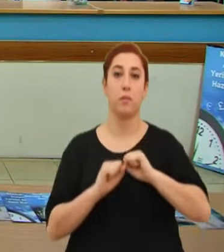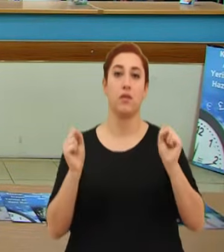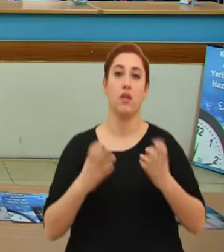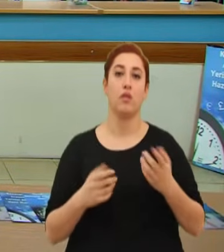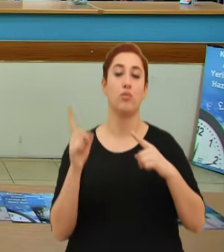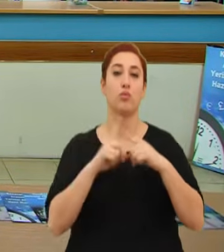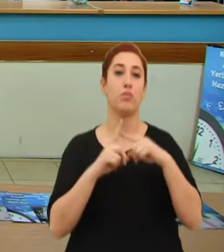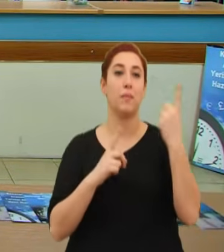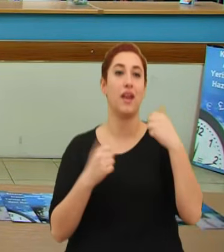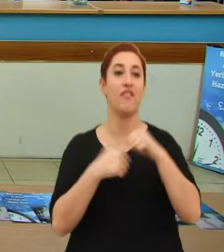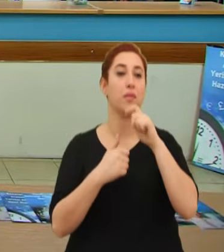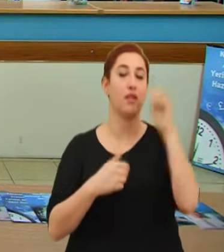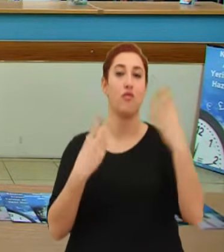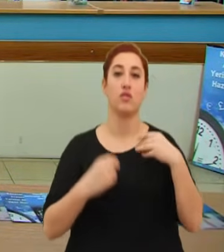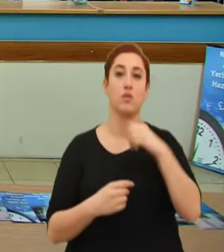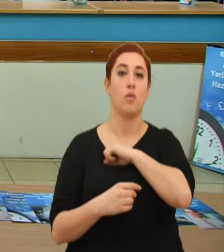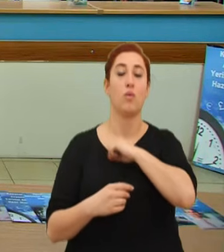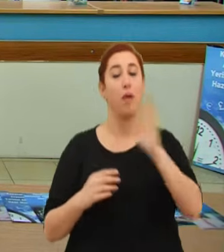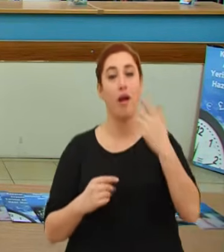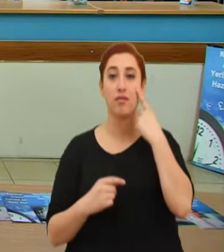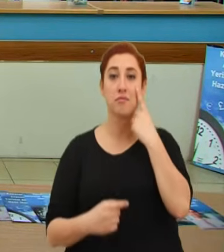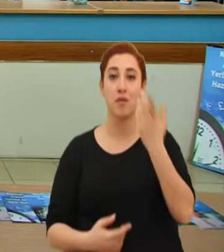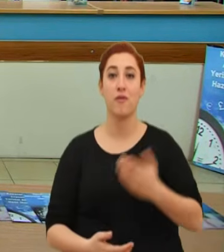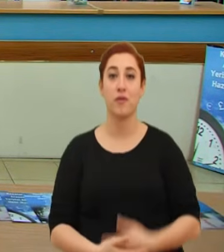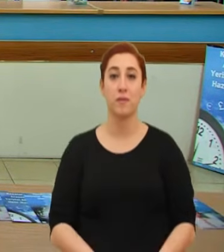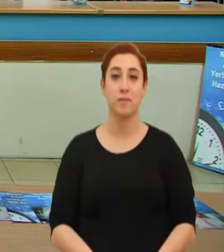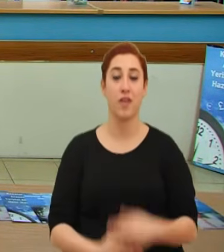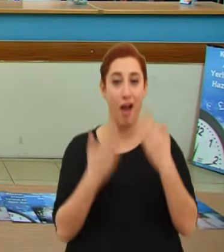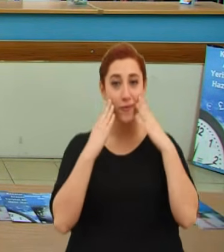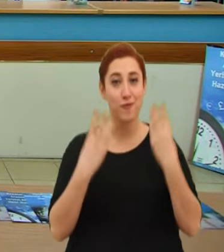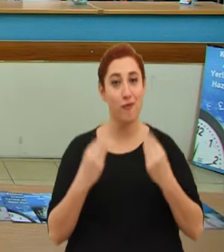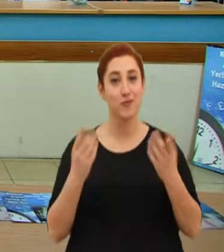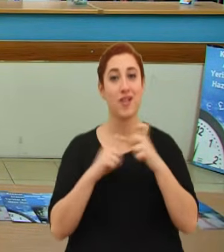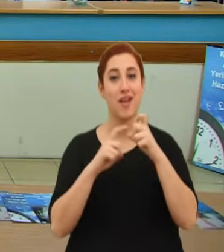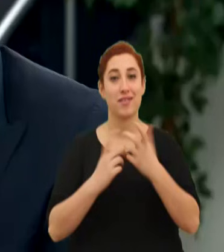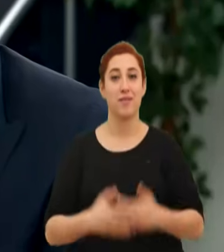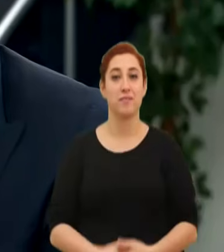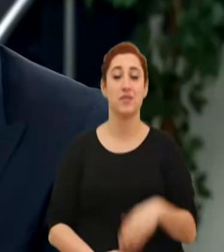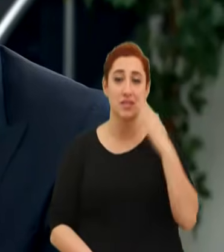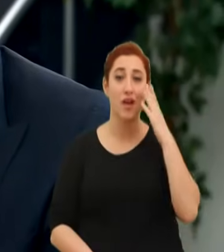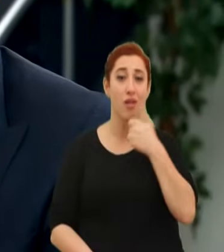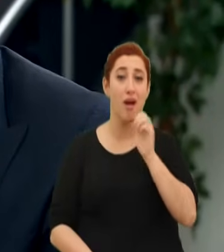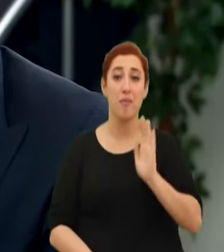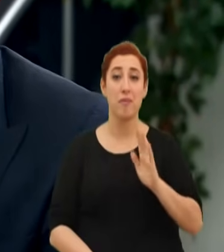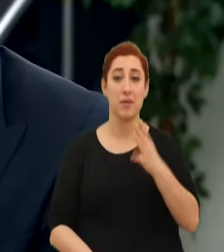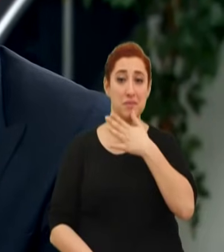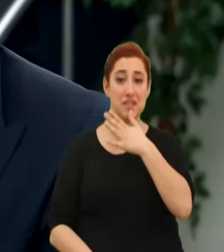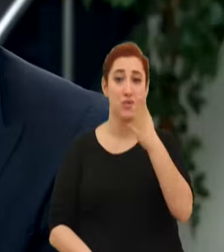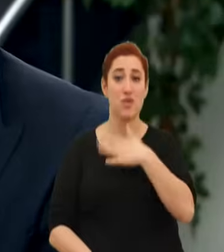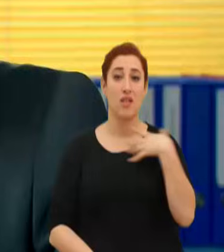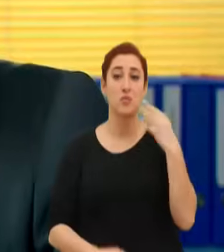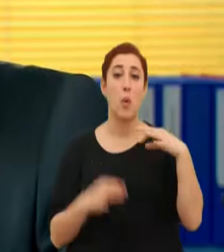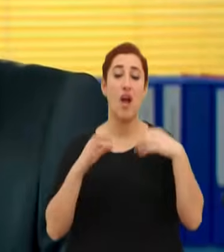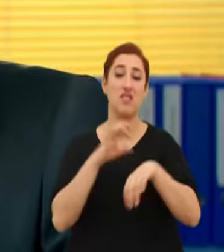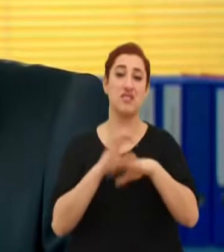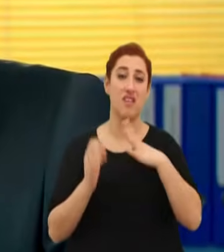patladı Tuğba'yı birileri istiyor diye. İyi hadi bakayım. Hayırlısı olsun Erdemciğim. Sağ ol abicim de. Biliyorsun annem